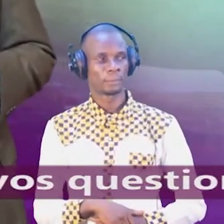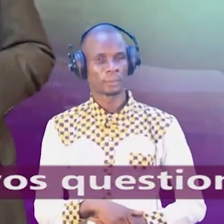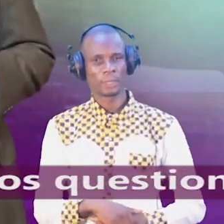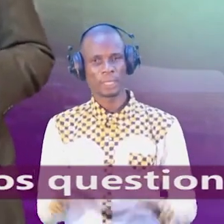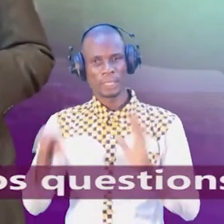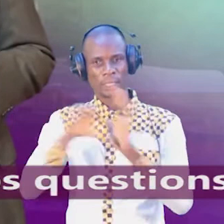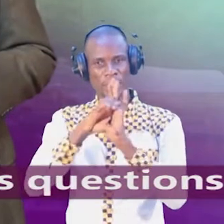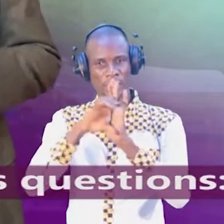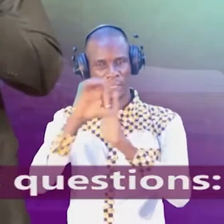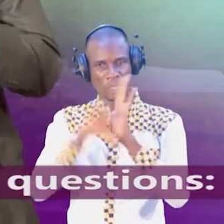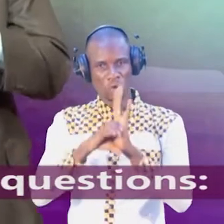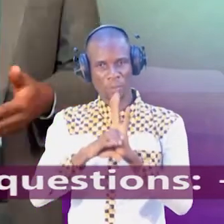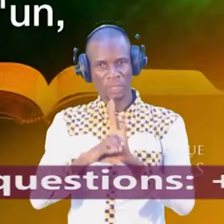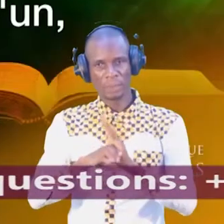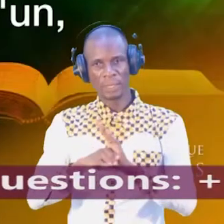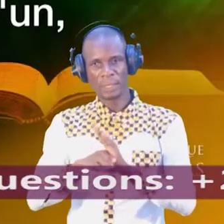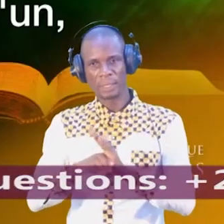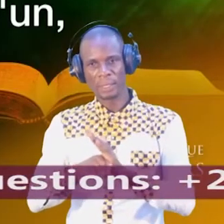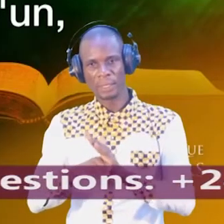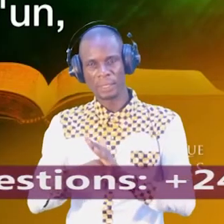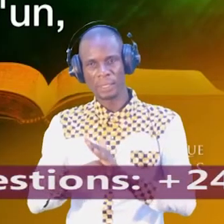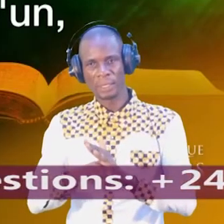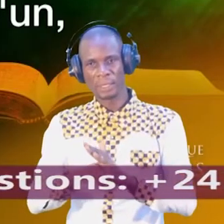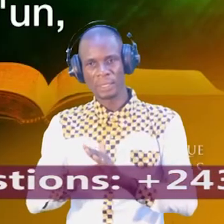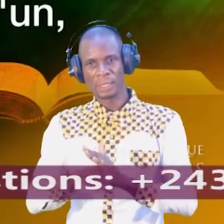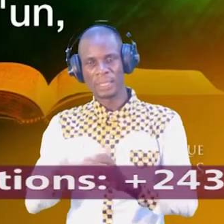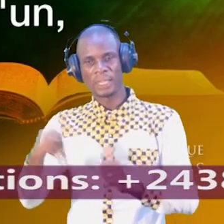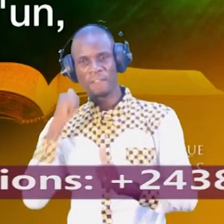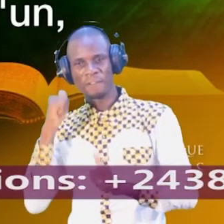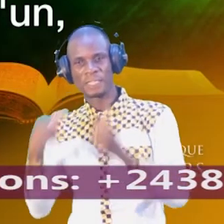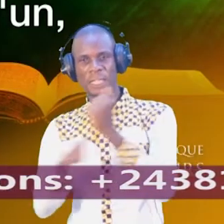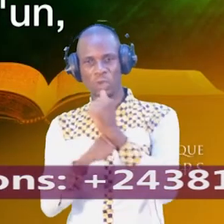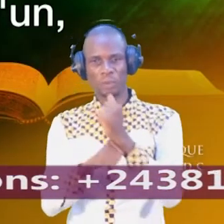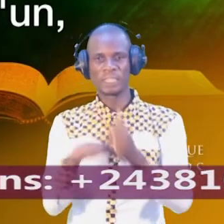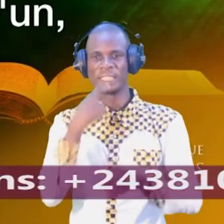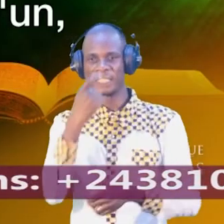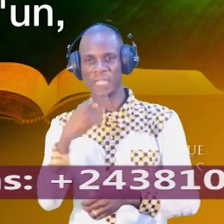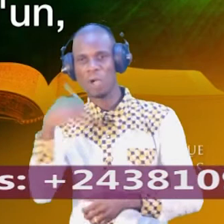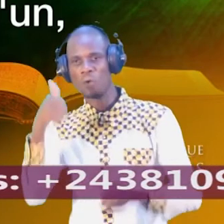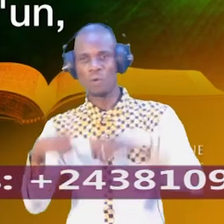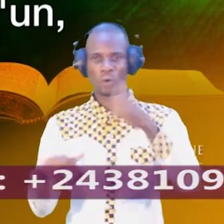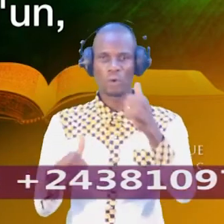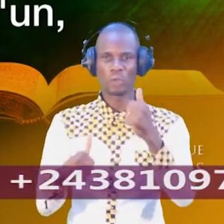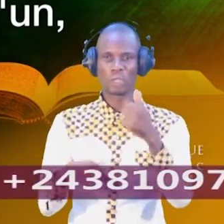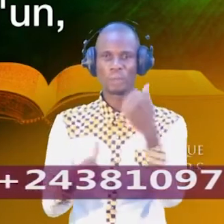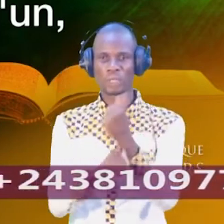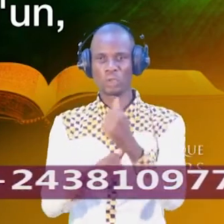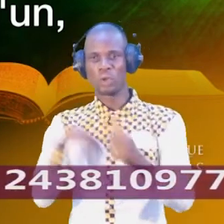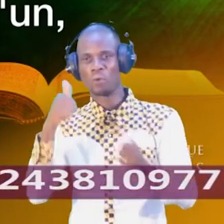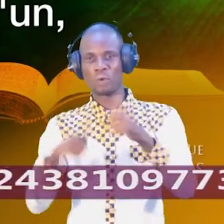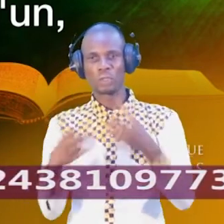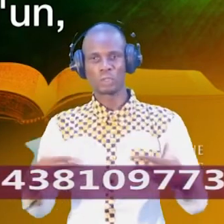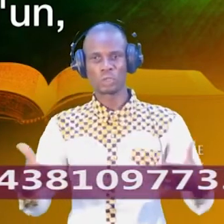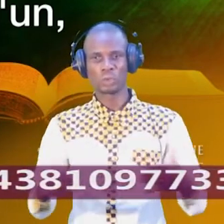kozongisa na makanisi ya bayekoli na ye ntango alobaki ete moko te akoki kosalela bakolo mibale, pamba te akolinga